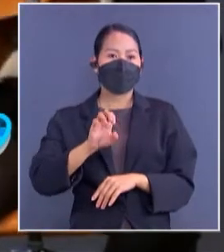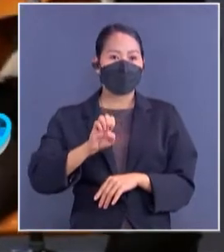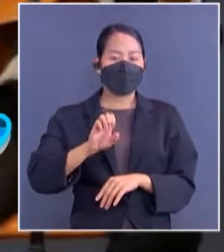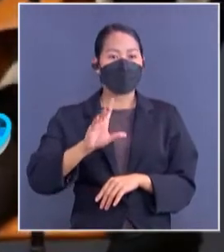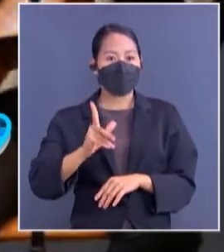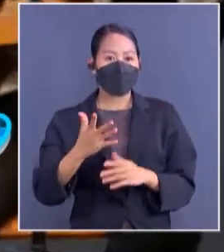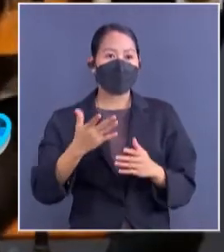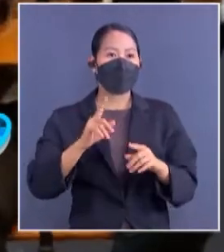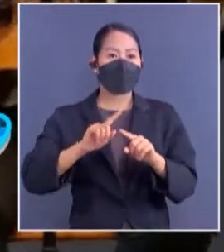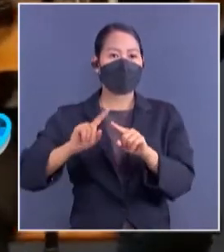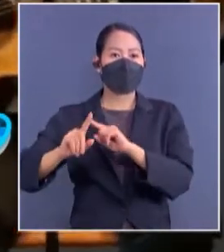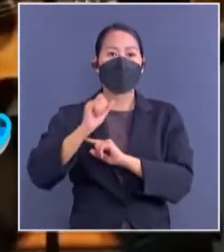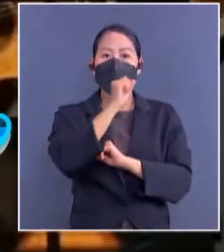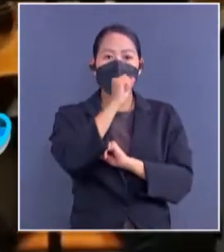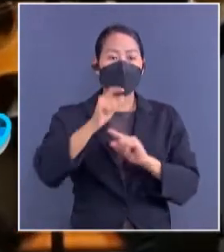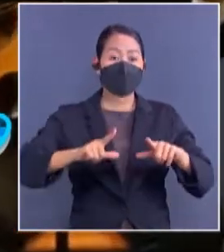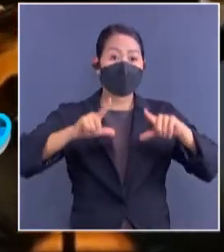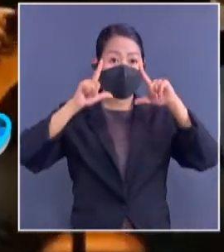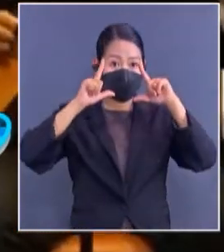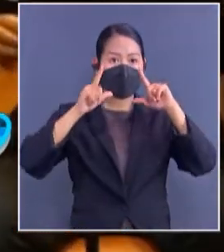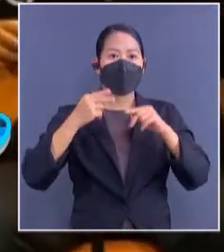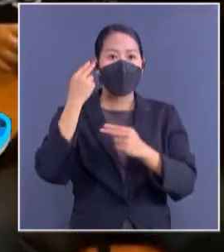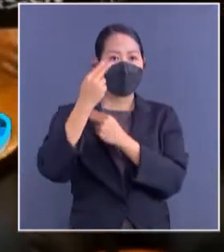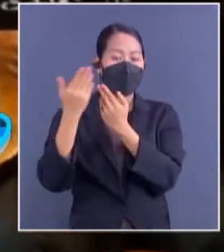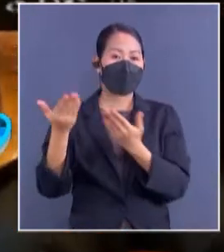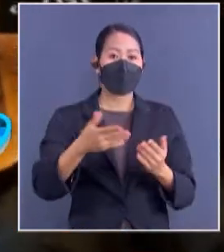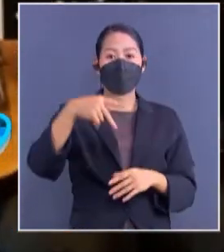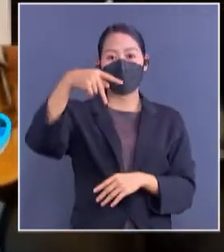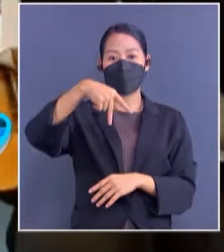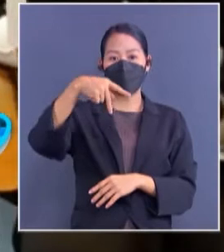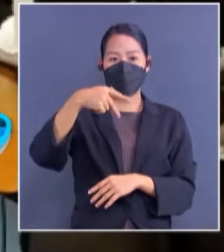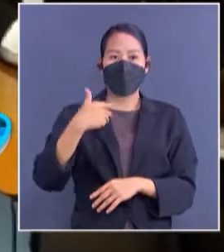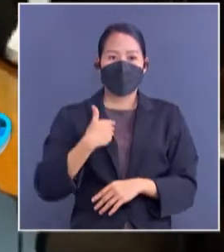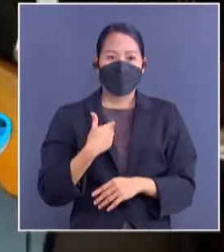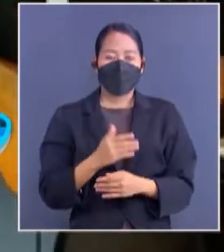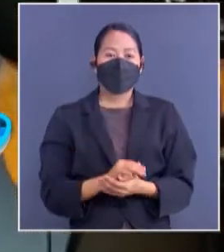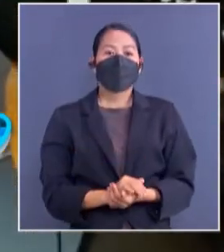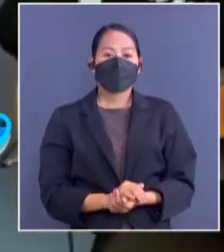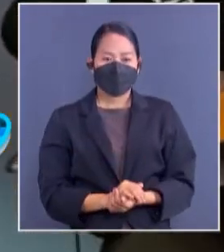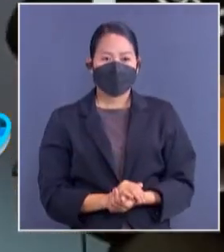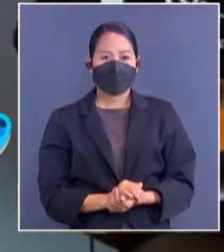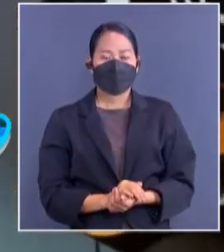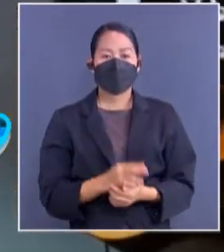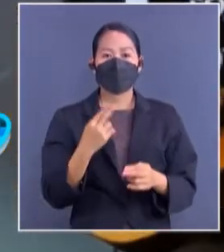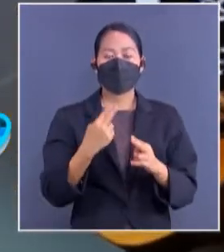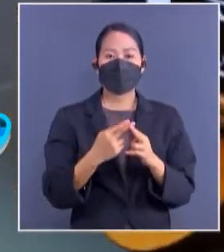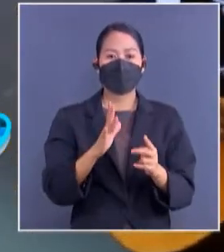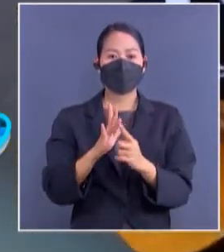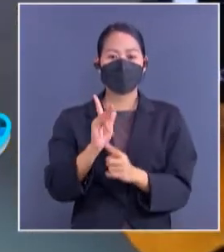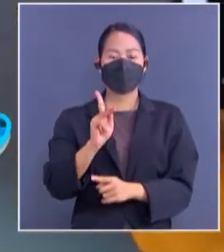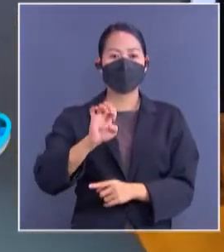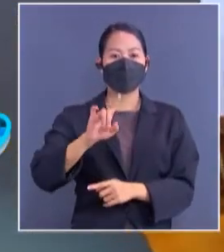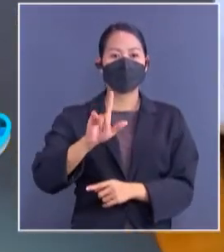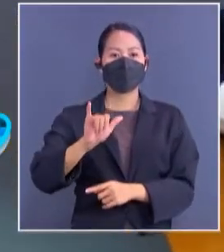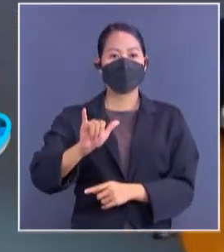14ปีเท่านั้นรวมทั้งนักร้องรับเชิญนะคะคุณเกียรติยศบุญเกียรติโชควัฒนาค่ะแล้วก็รวมสร้างสีสันโดยคุณกล้